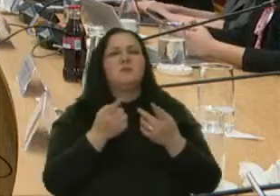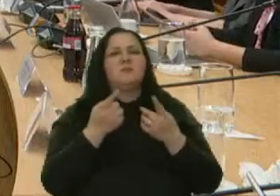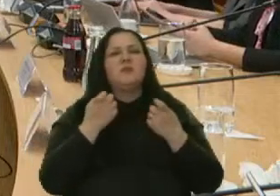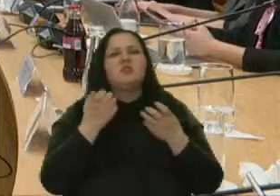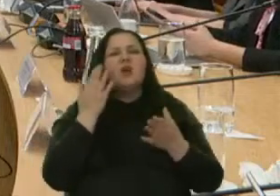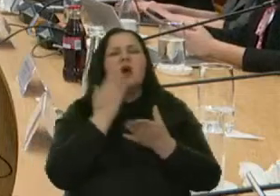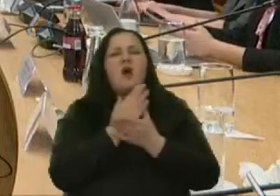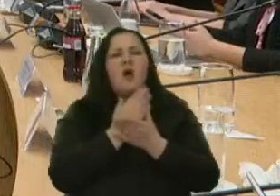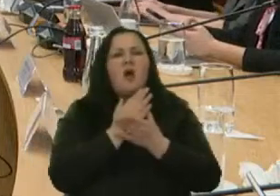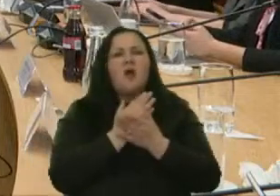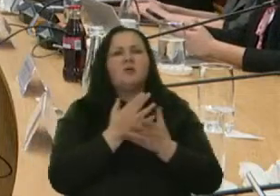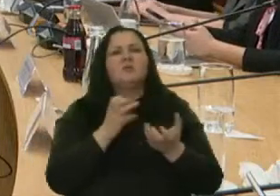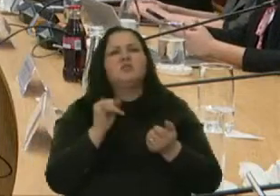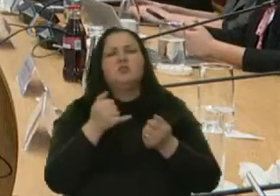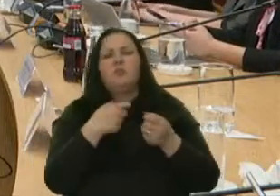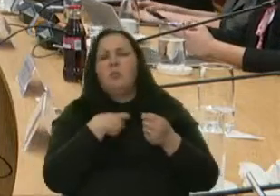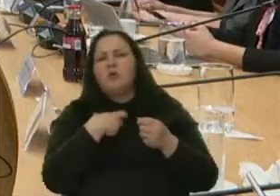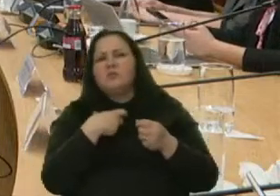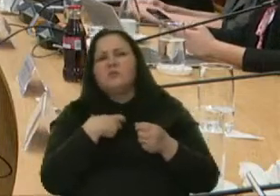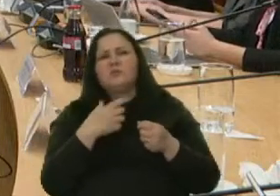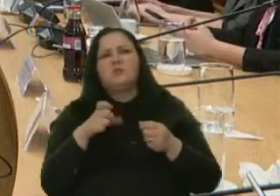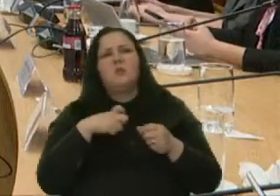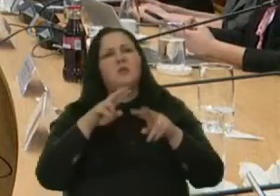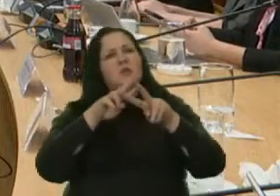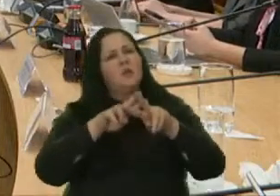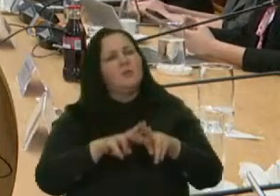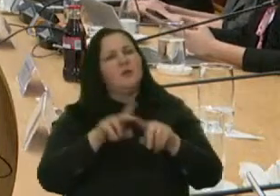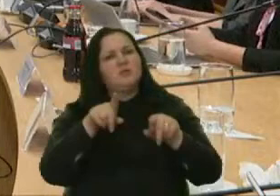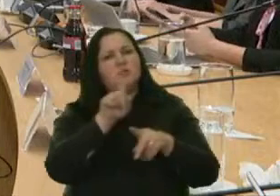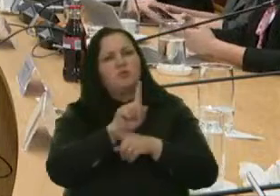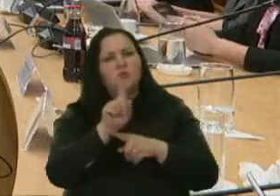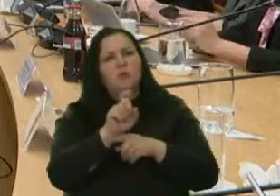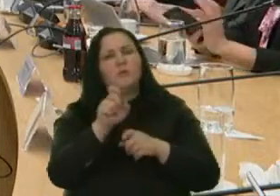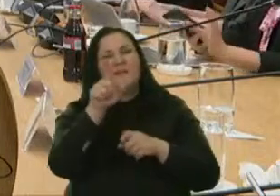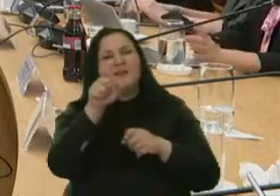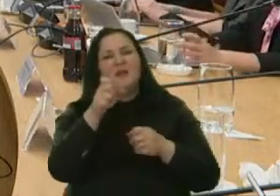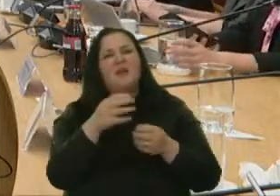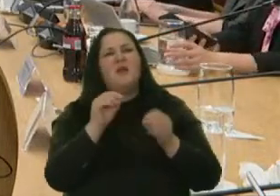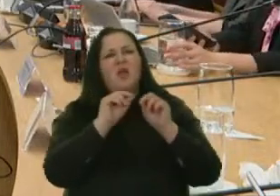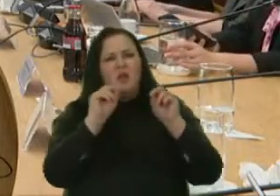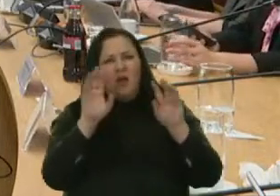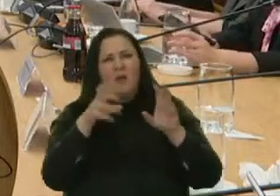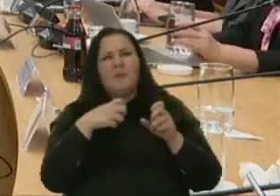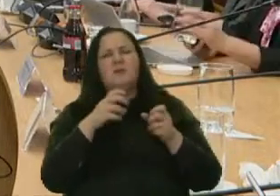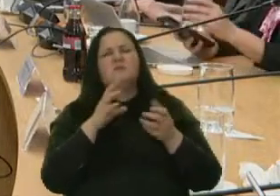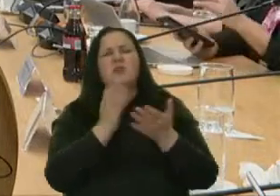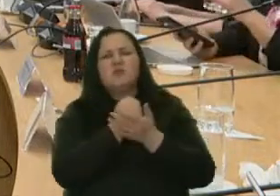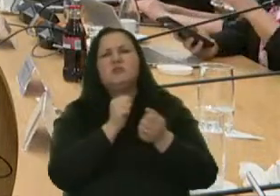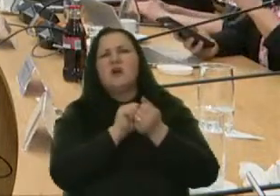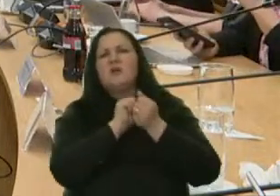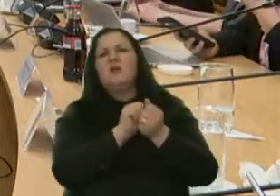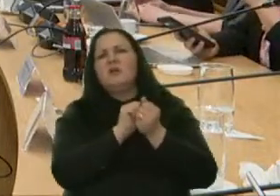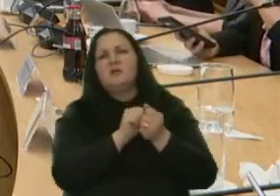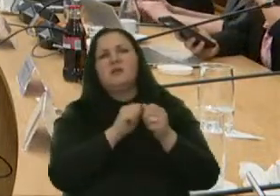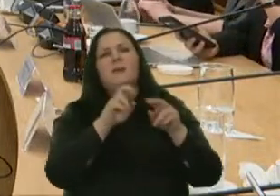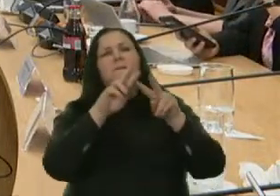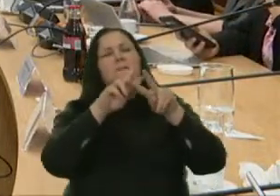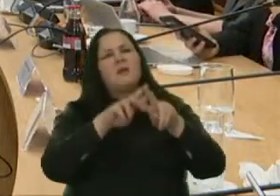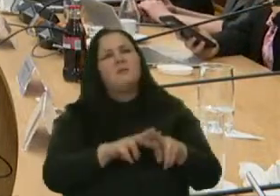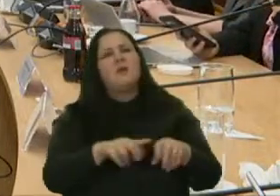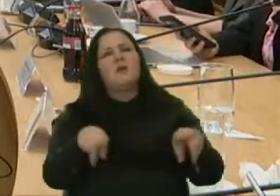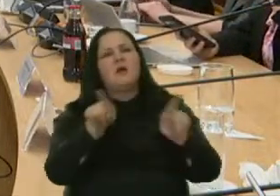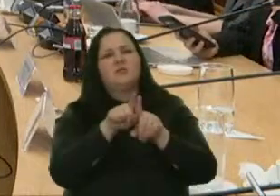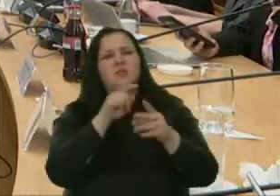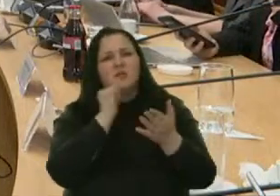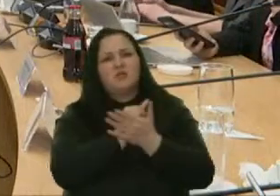normativ și prin care modalitate se poate menține acest lucru noi cu educația am reușit atunci să negociem să păstreze aceleași drepturi num